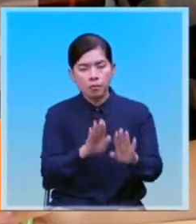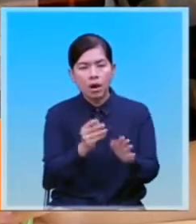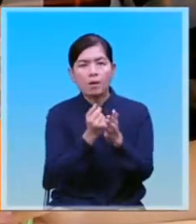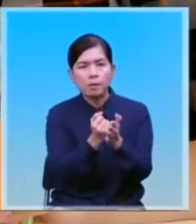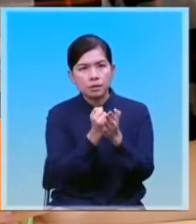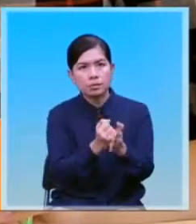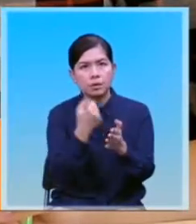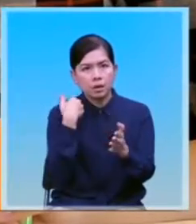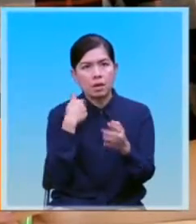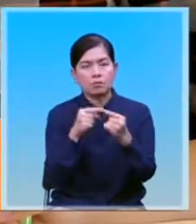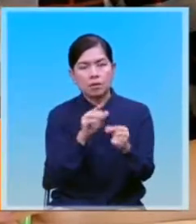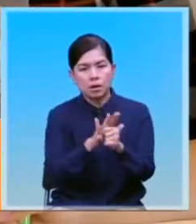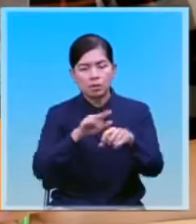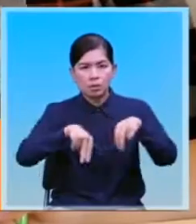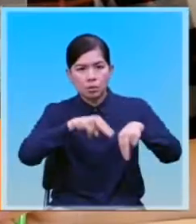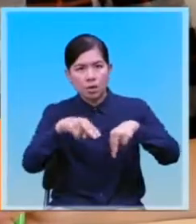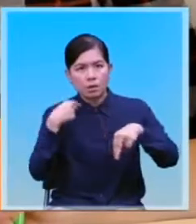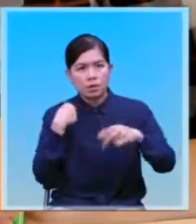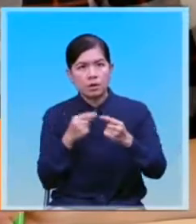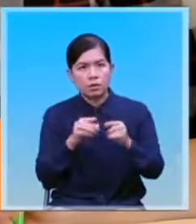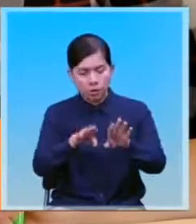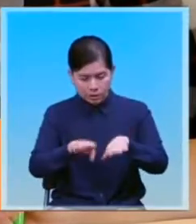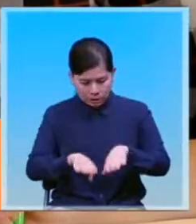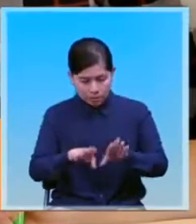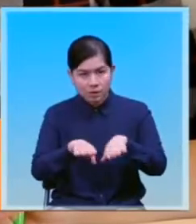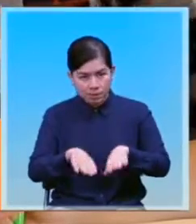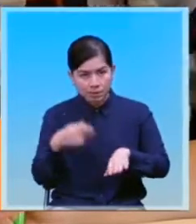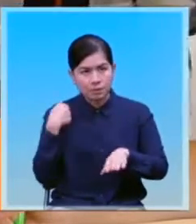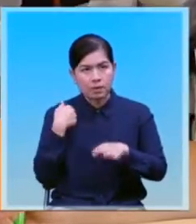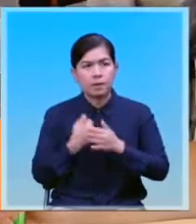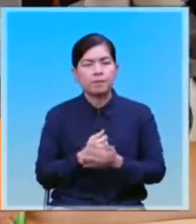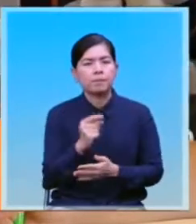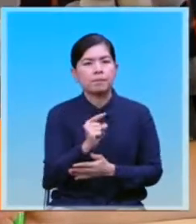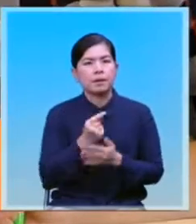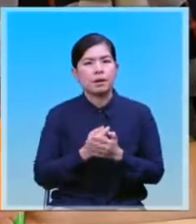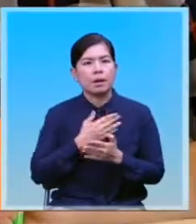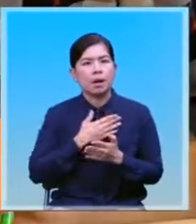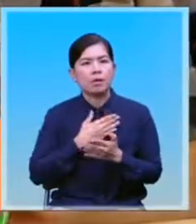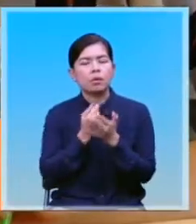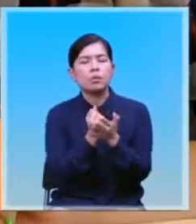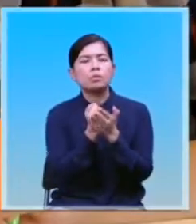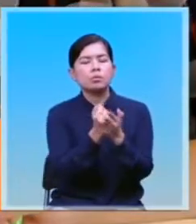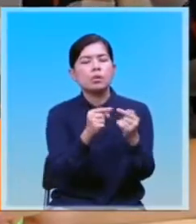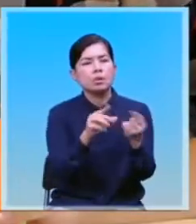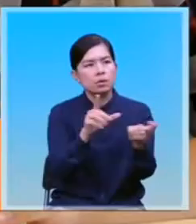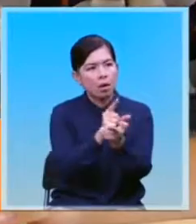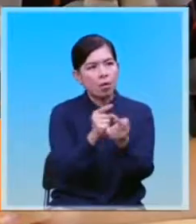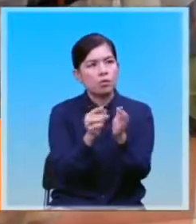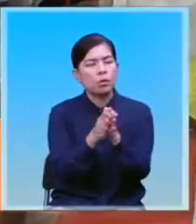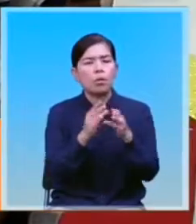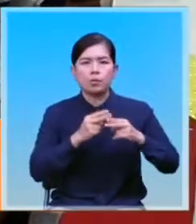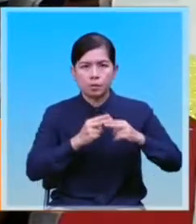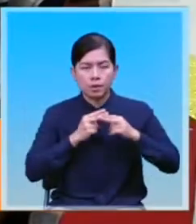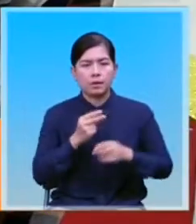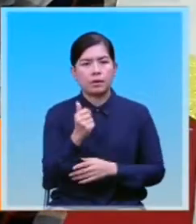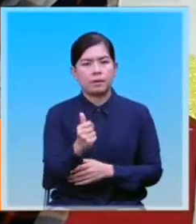แรงร่วมใจกันเย็บหน้ากากด้วยกันนะคะเพราะว่าอย่างน้อยเราก็จะได้ช่วยสังคมนะคะแล้วก็ตัวเองด้วยค่ะ ก็